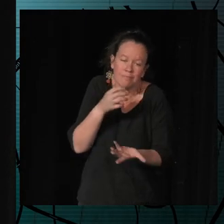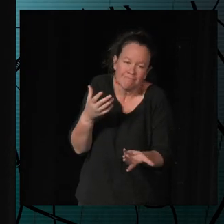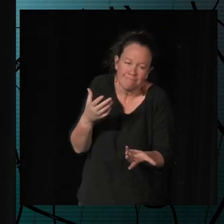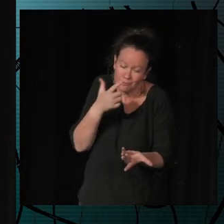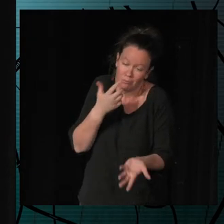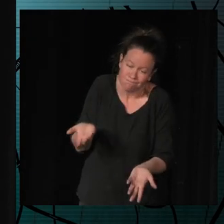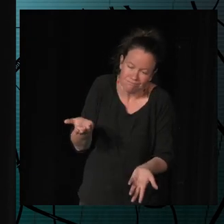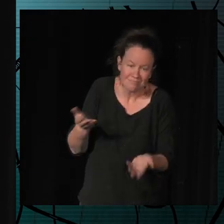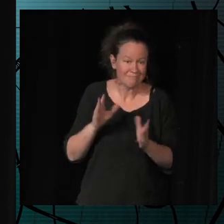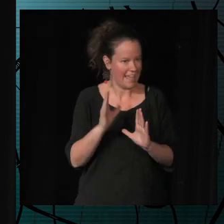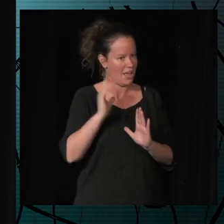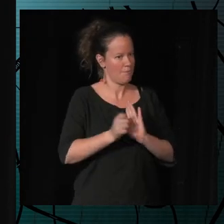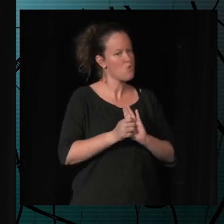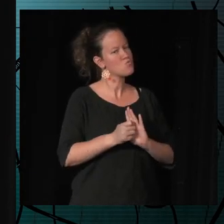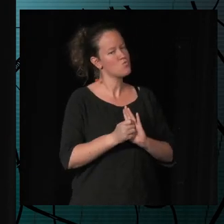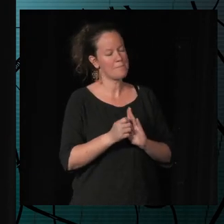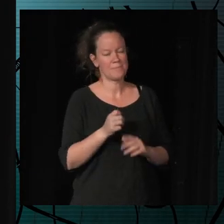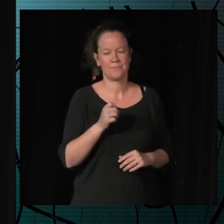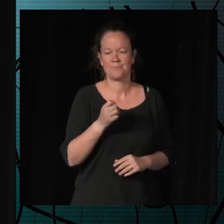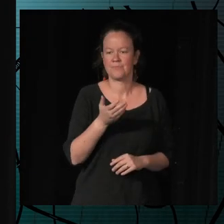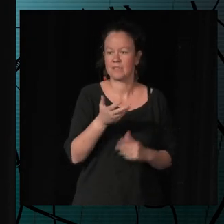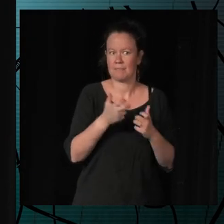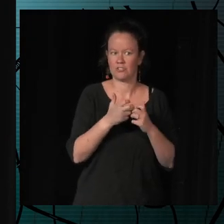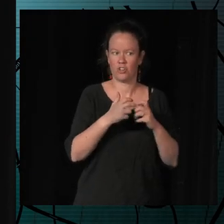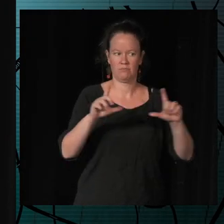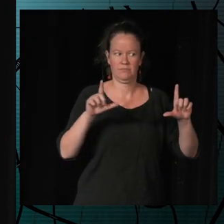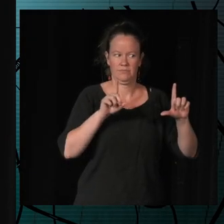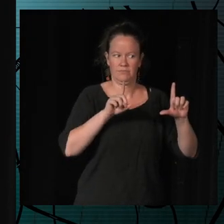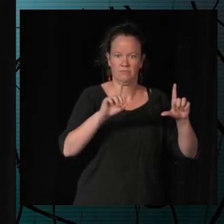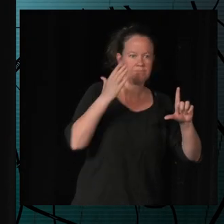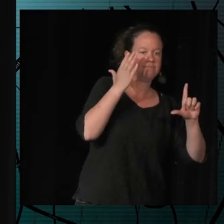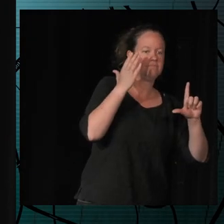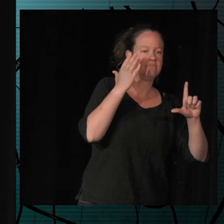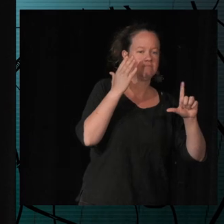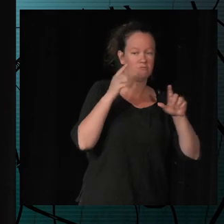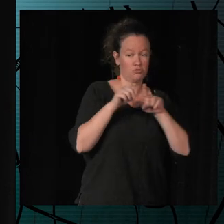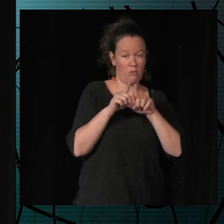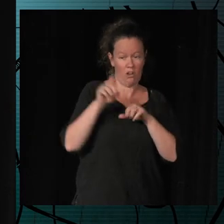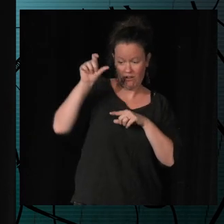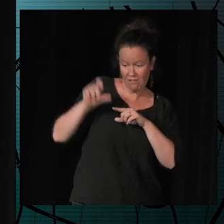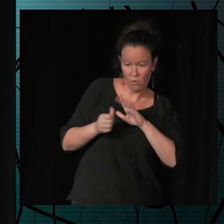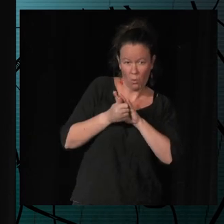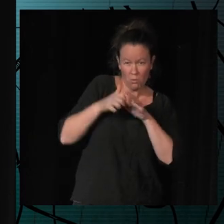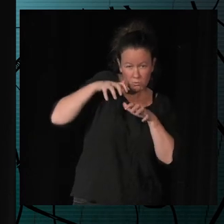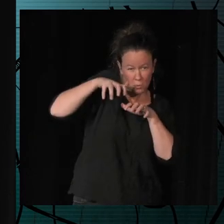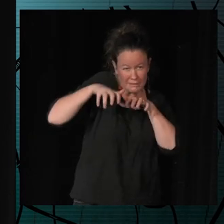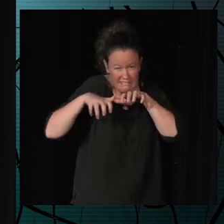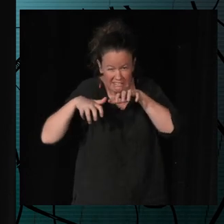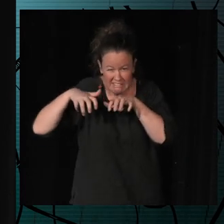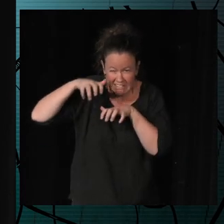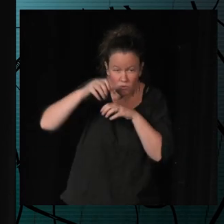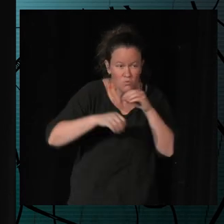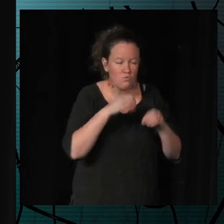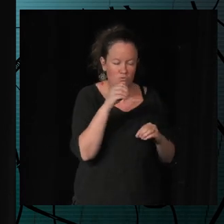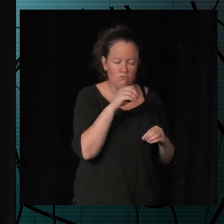et notamment cette idée de de danger immédiat qui intervient par la figure du zombie je pense au chien aussi qui qui qui frappe